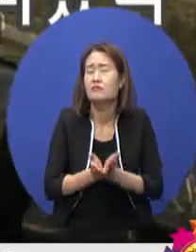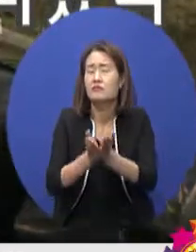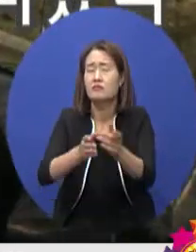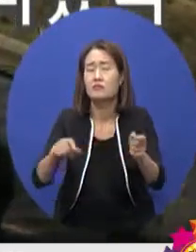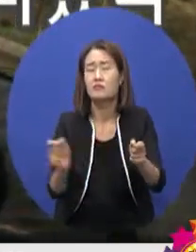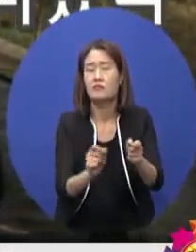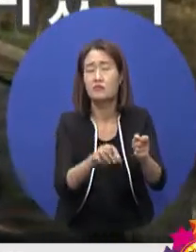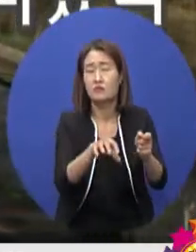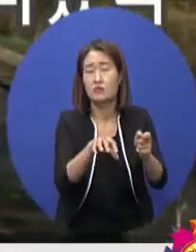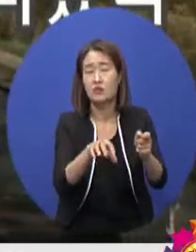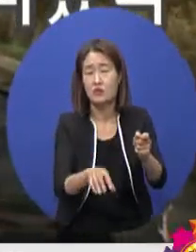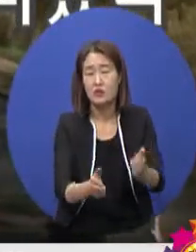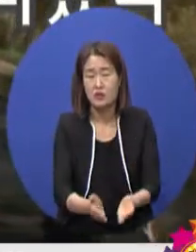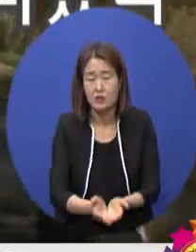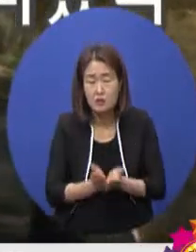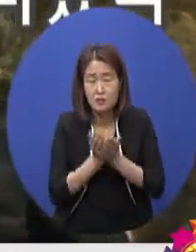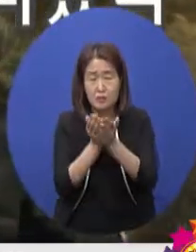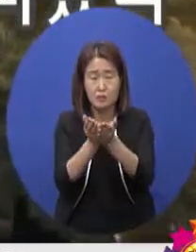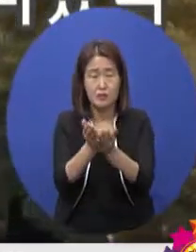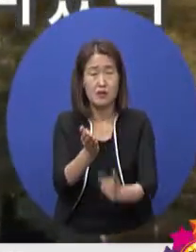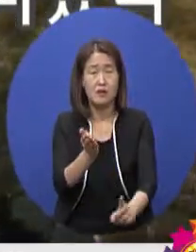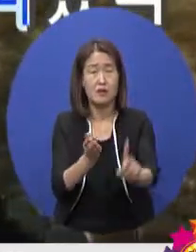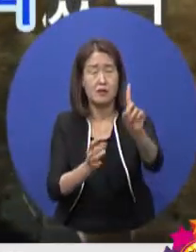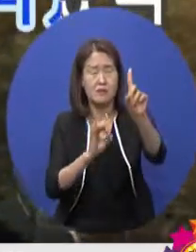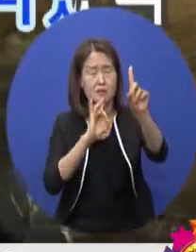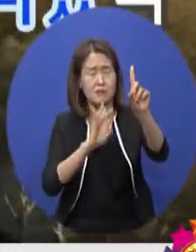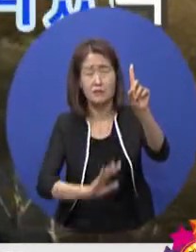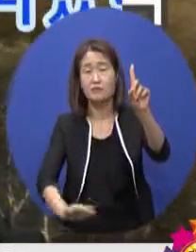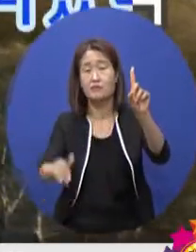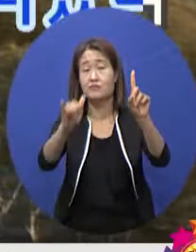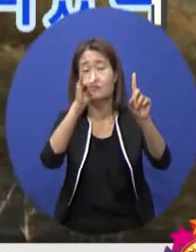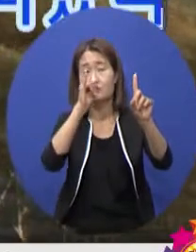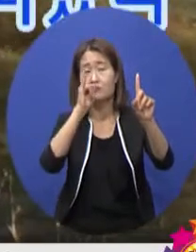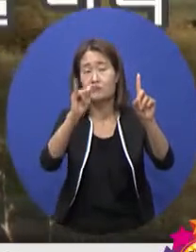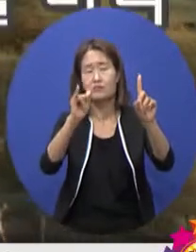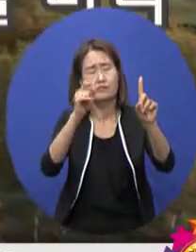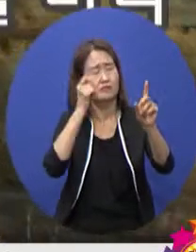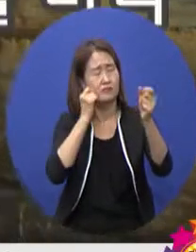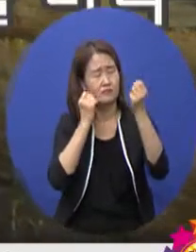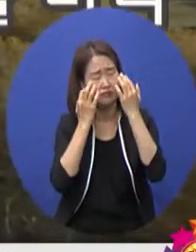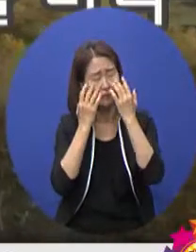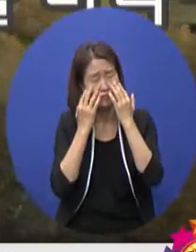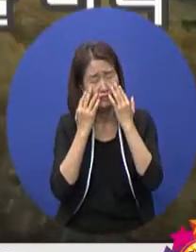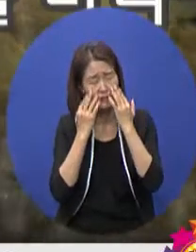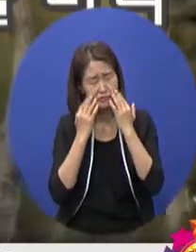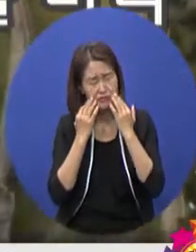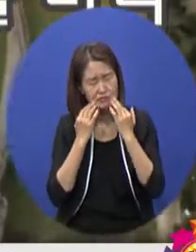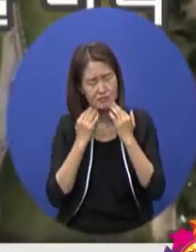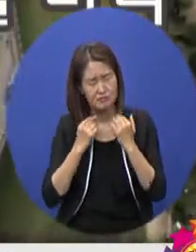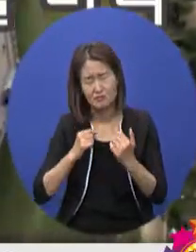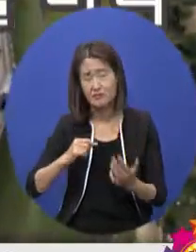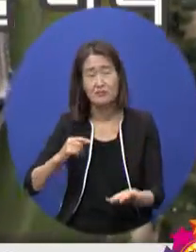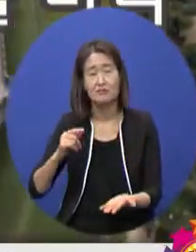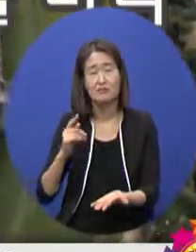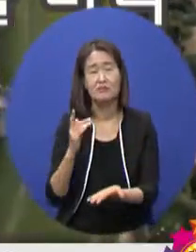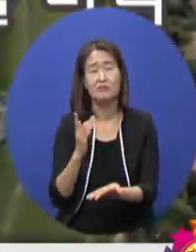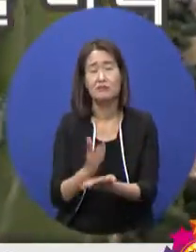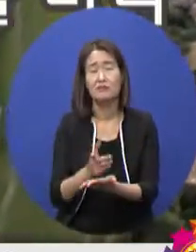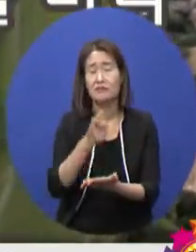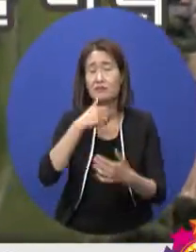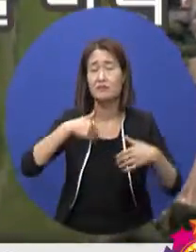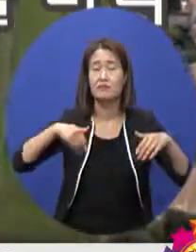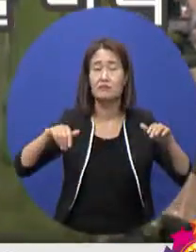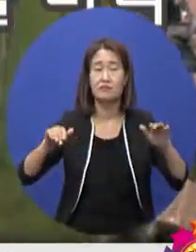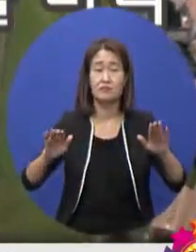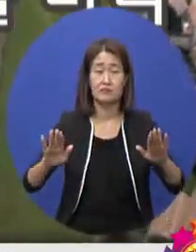쓸쓸한 나루터엔 해만 떠 있나 울지